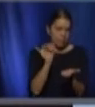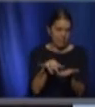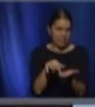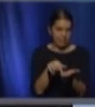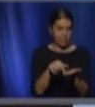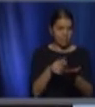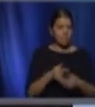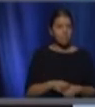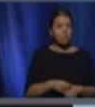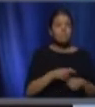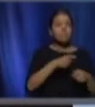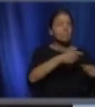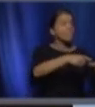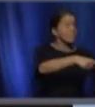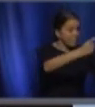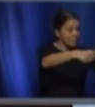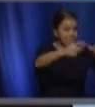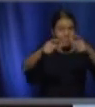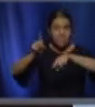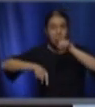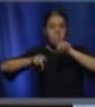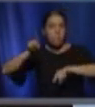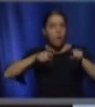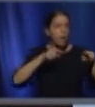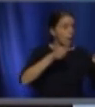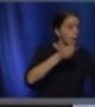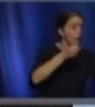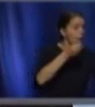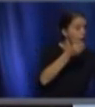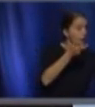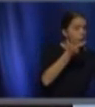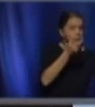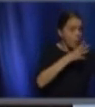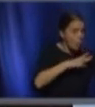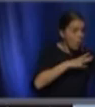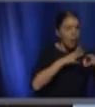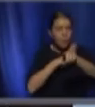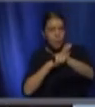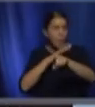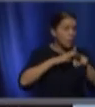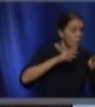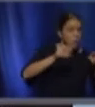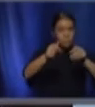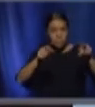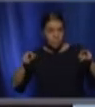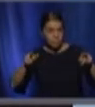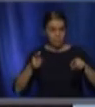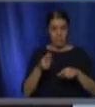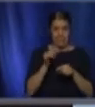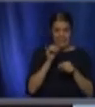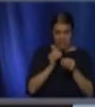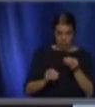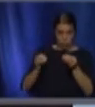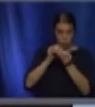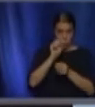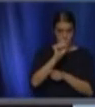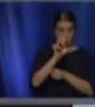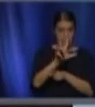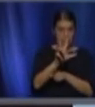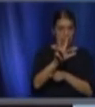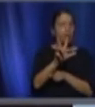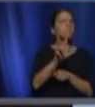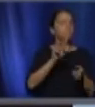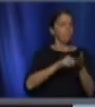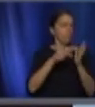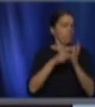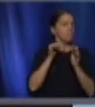moment. Cet ajout-là, à notre avis, va nous aider à diminuer le nombre d'éclosions. Mais on va surveiller la situation de très, très près.